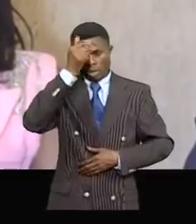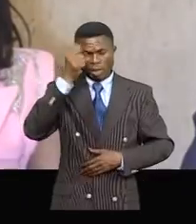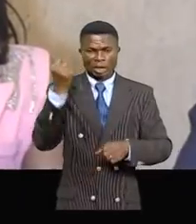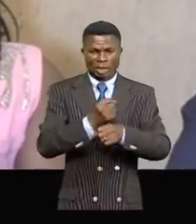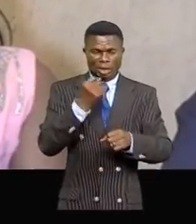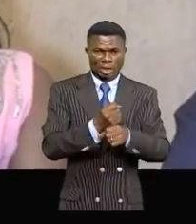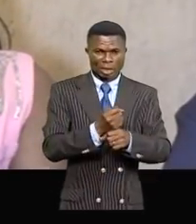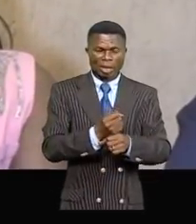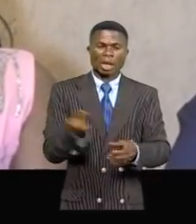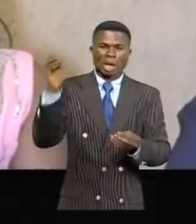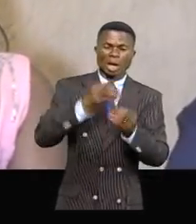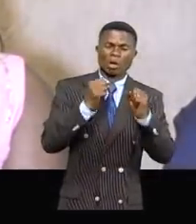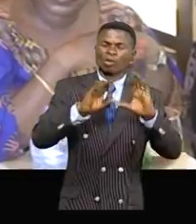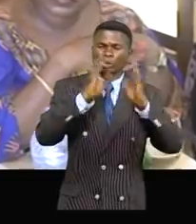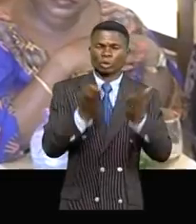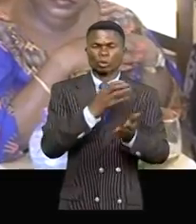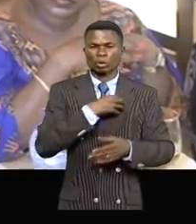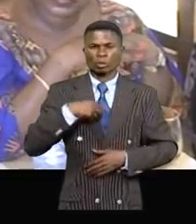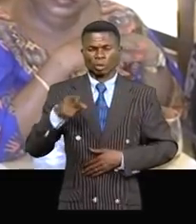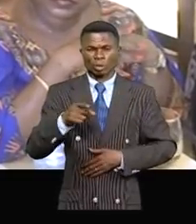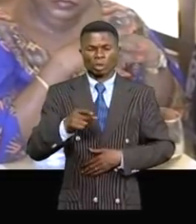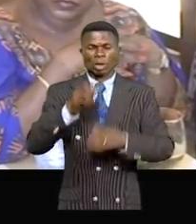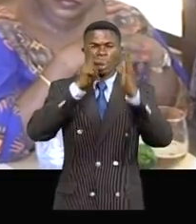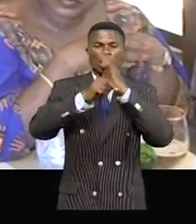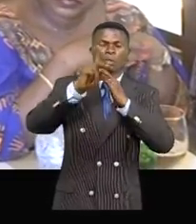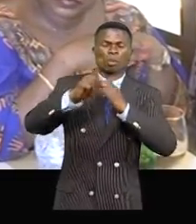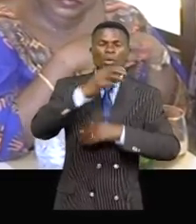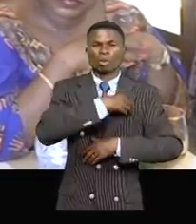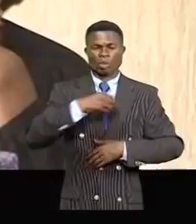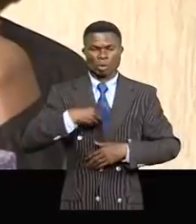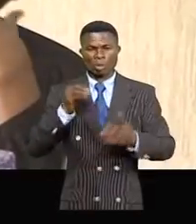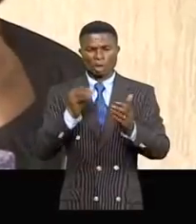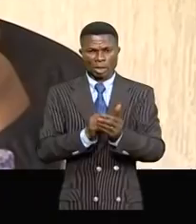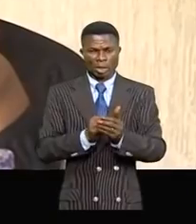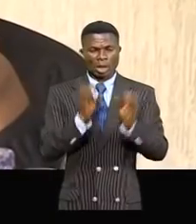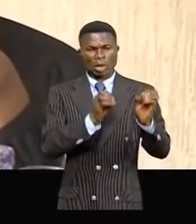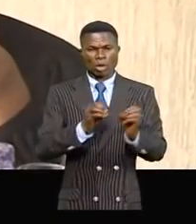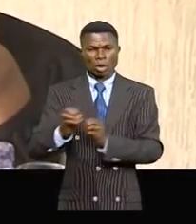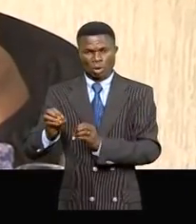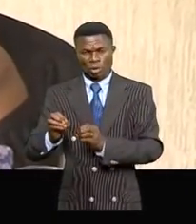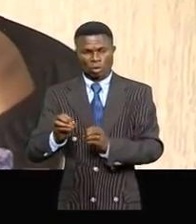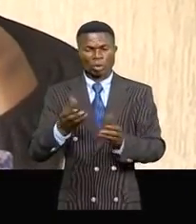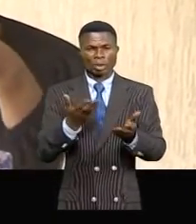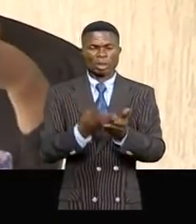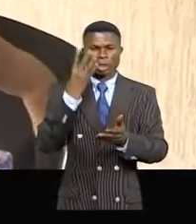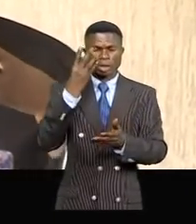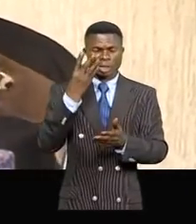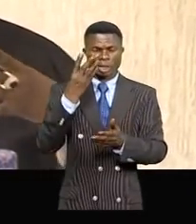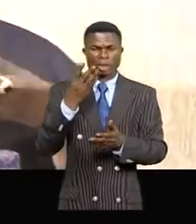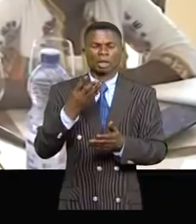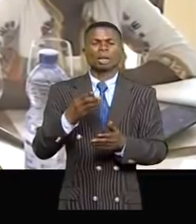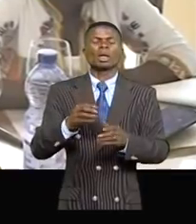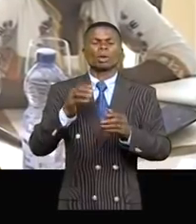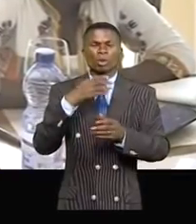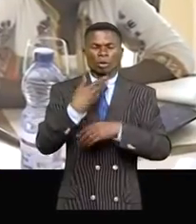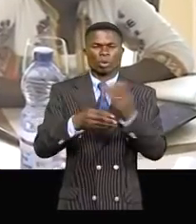travail fait la force de toutes ces femmes. La promotion de la femme, entre autres, organiser des activités d'encadrement et des